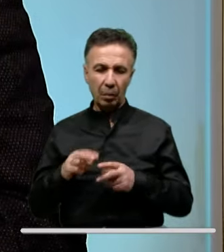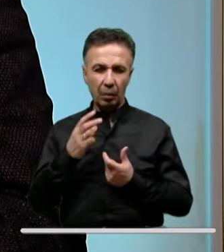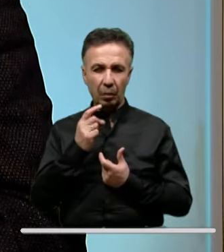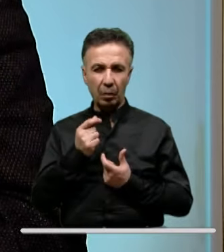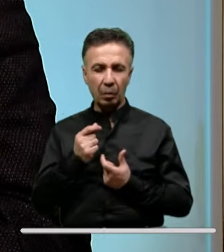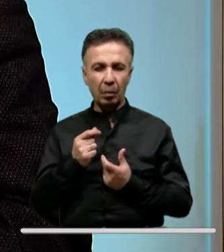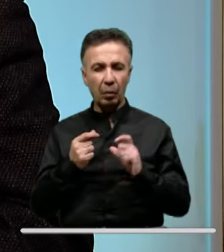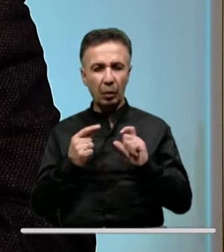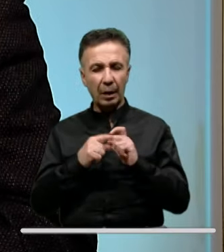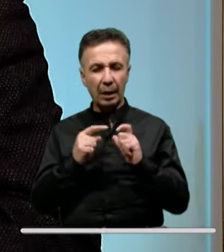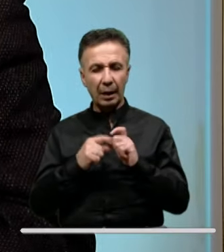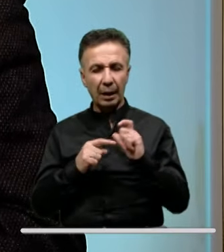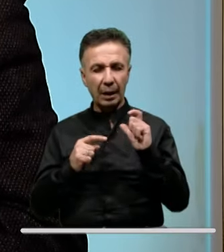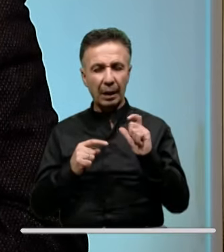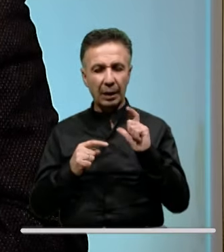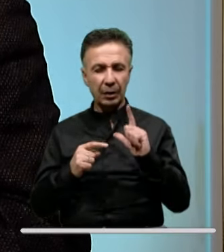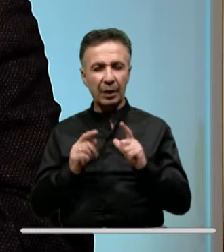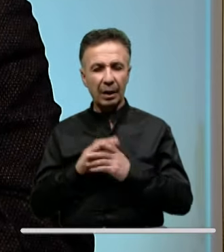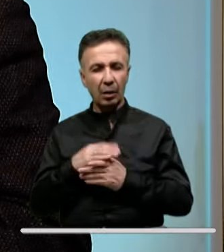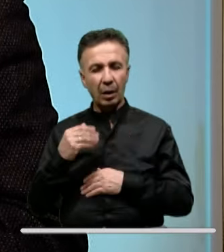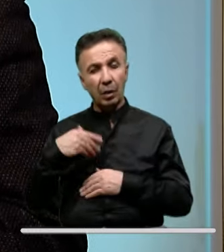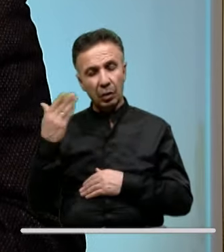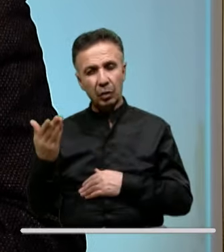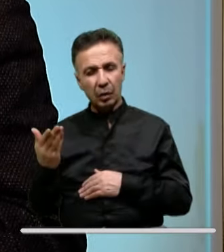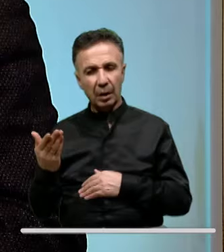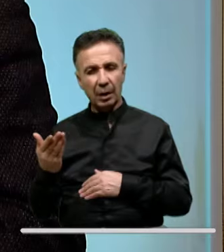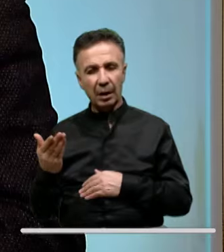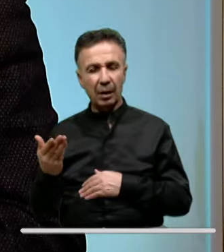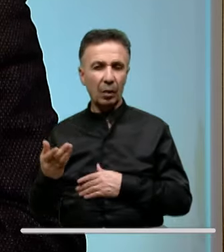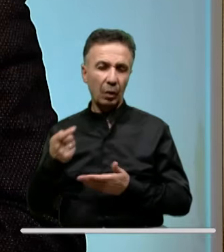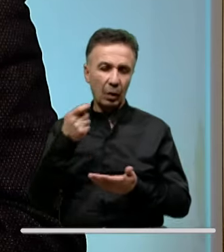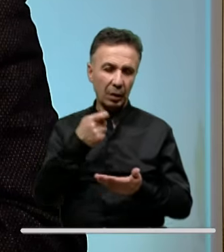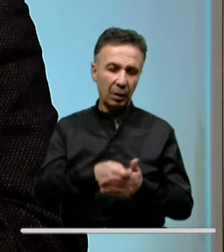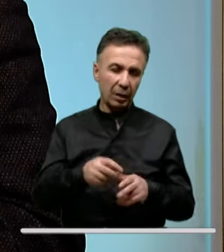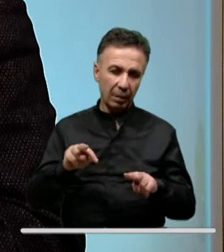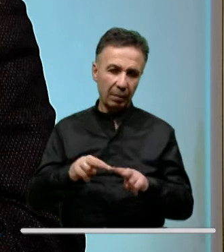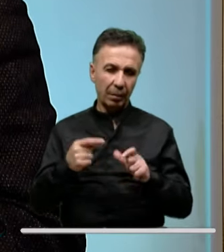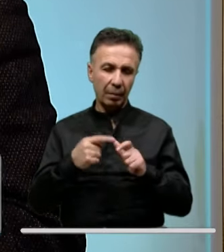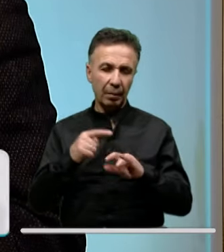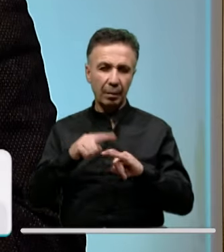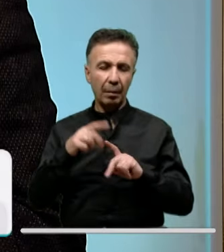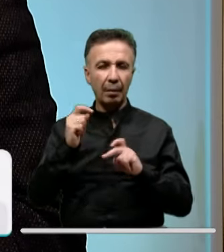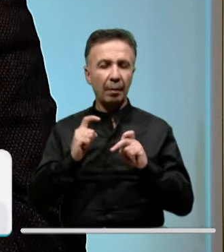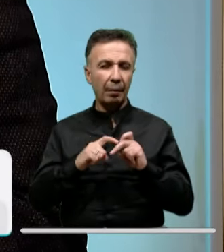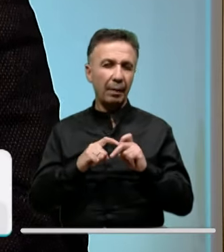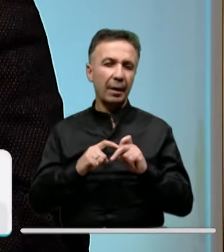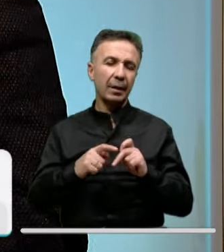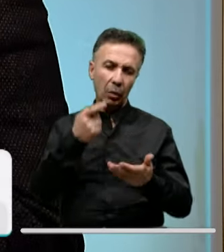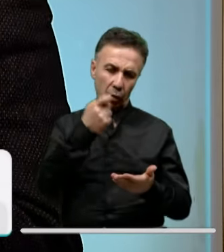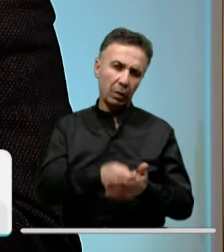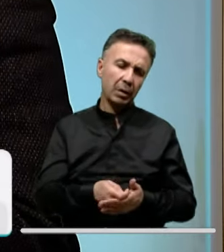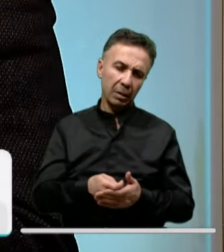vadeli daha sonra ödenmek üzere taahhütlerimiz, vaatlerimiz olan mehir varsa onu da tabii ki ödeyeceğiz. Eyvallah.